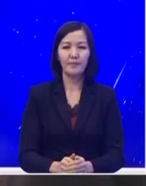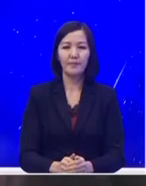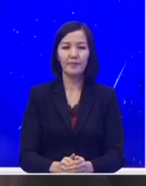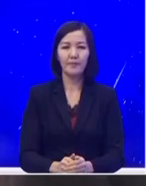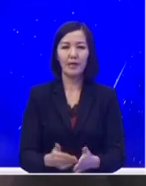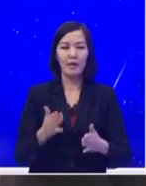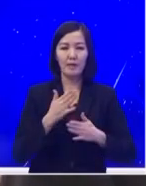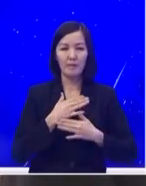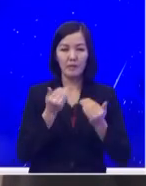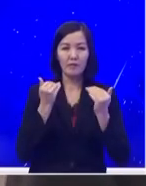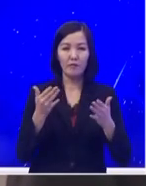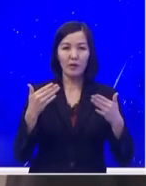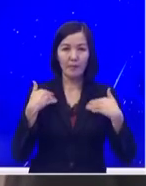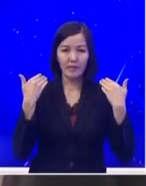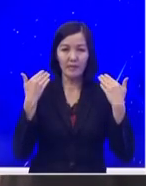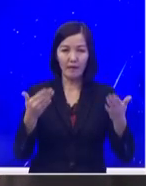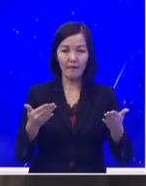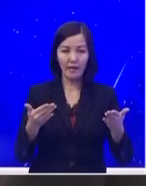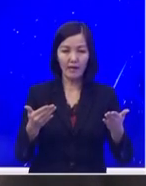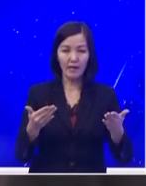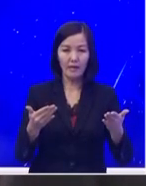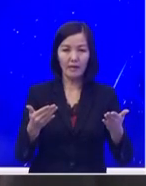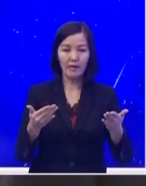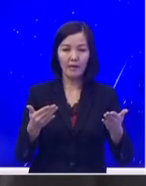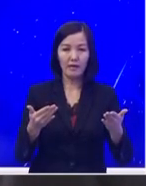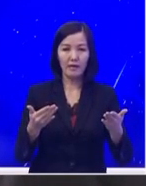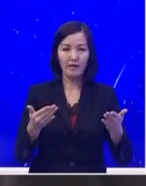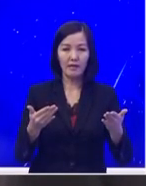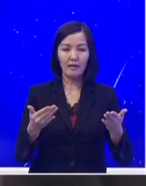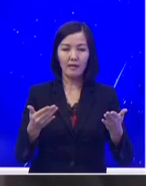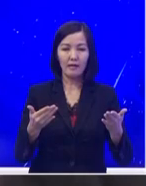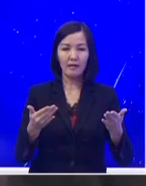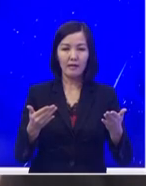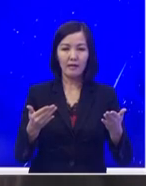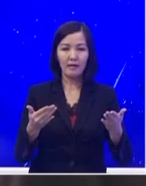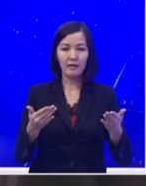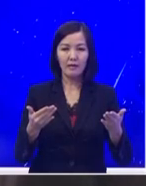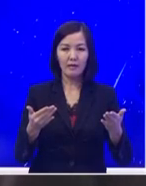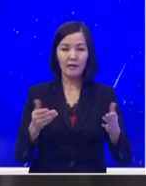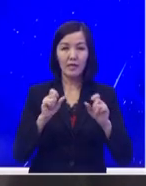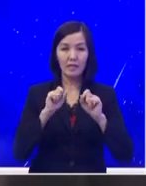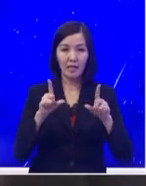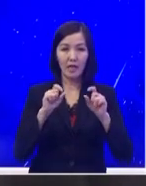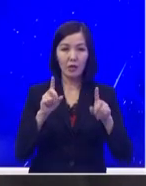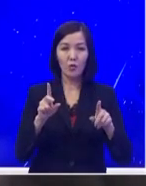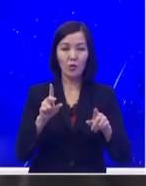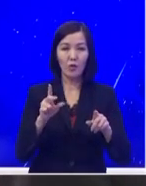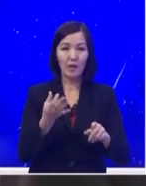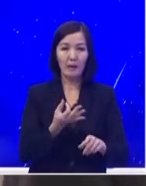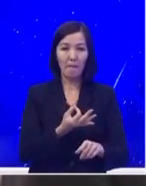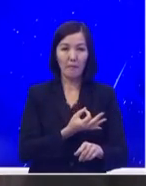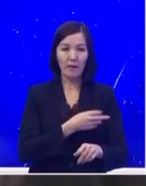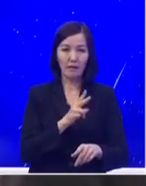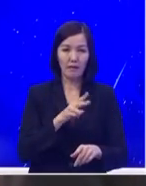Мы сегодня поздравили мам с золотой медалью, серебряной